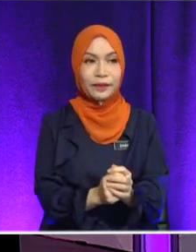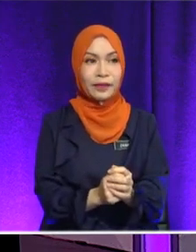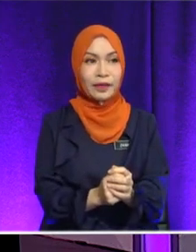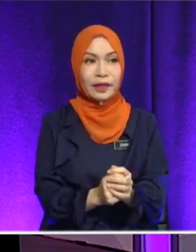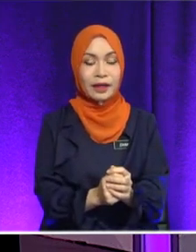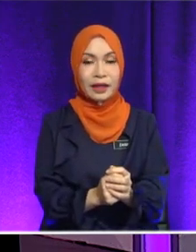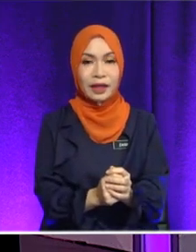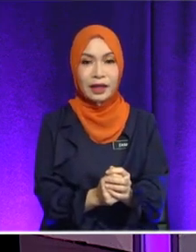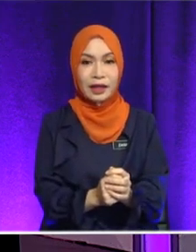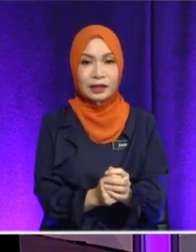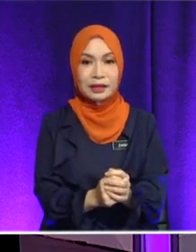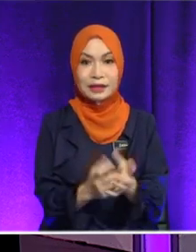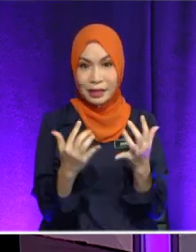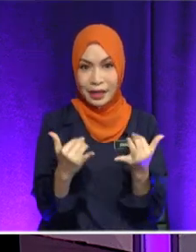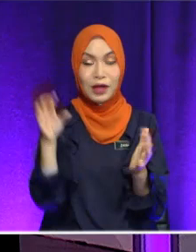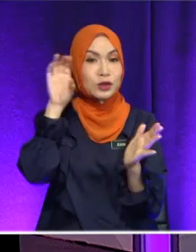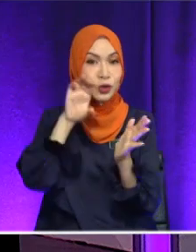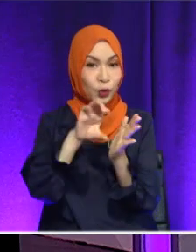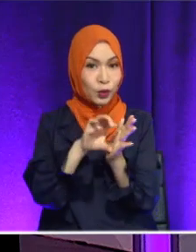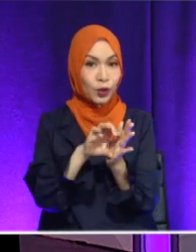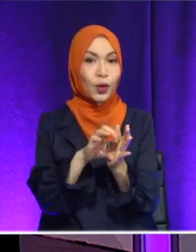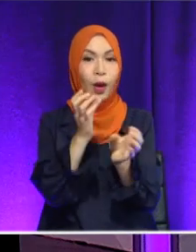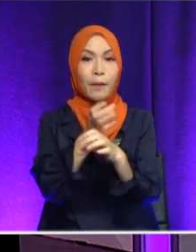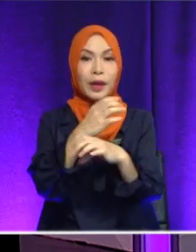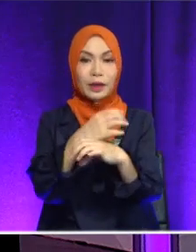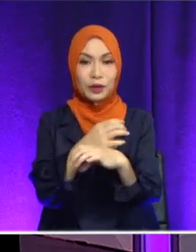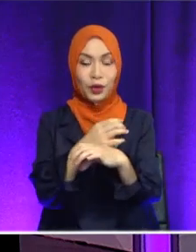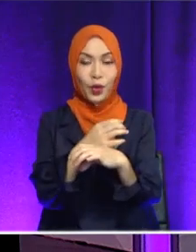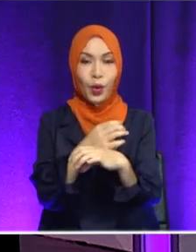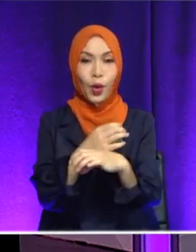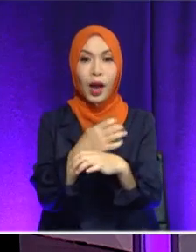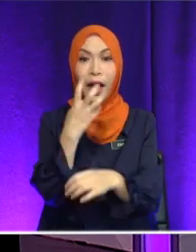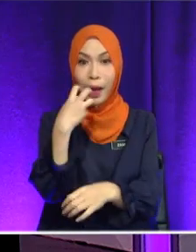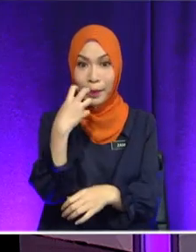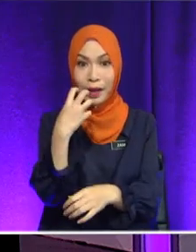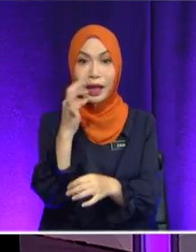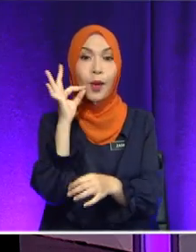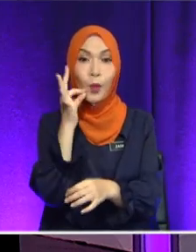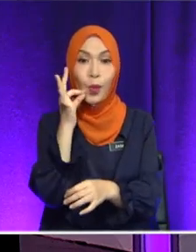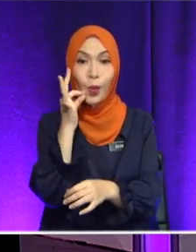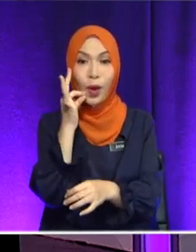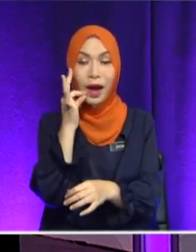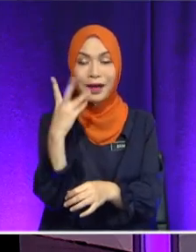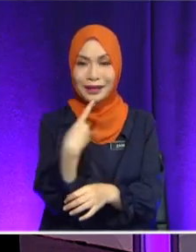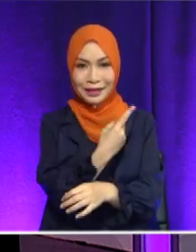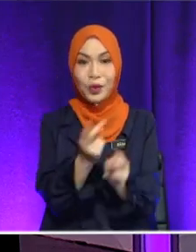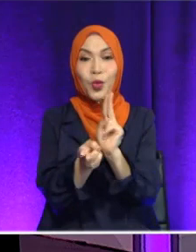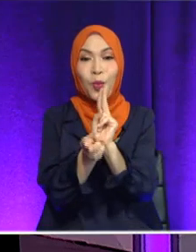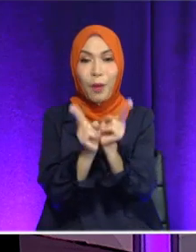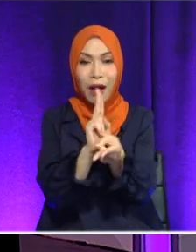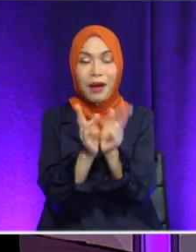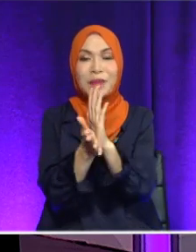bentuk realistis itu kita akan Ubah menjadi bentuk geometri itu yang dikatakan eee apa nih mengubahnya bentuk sebenarnya